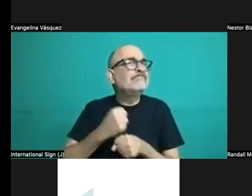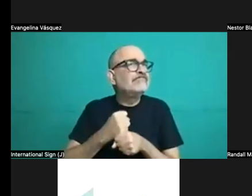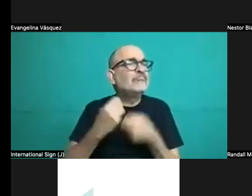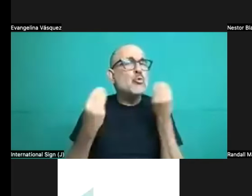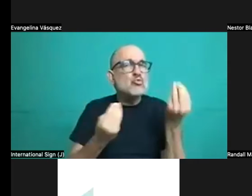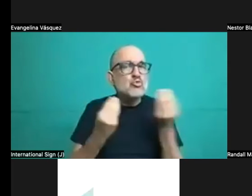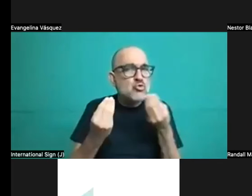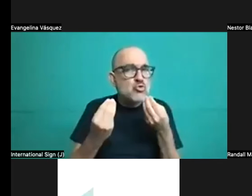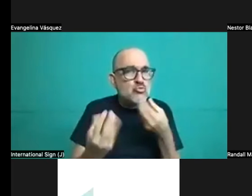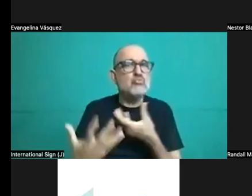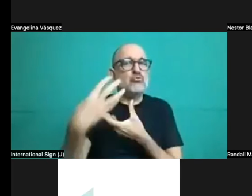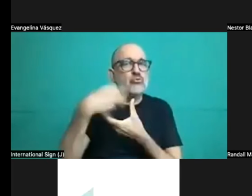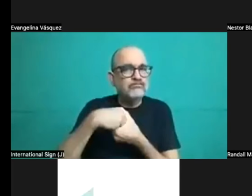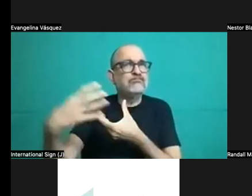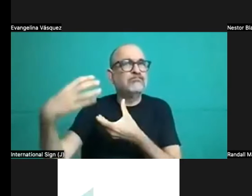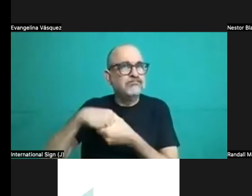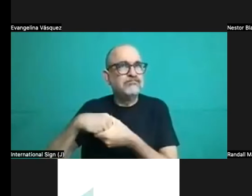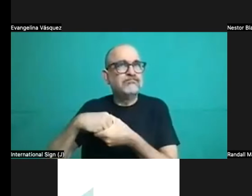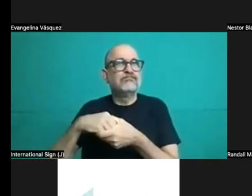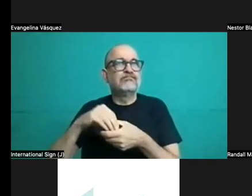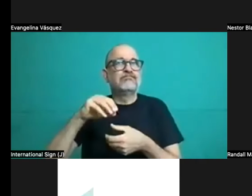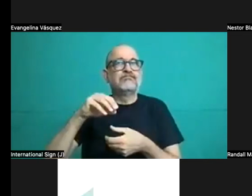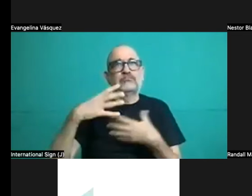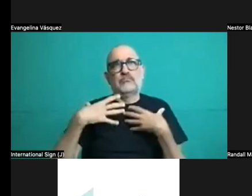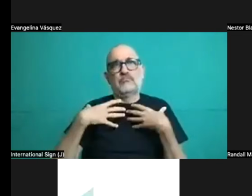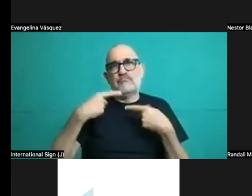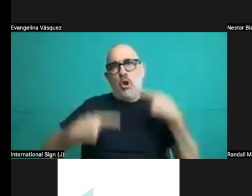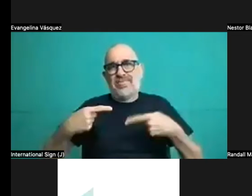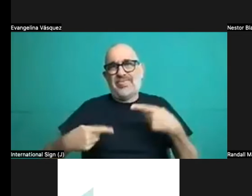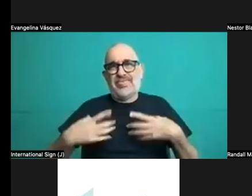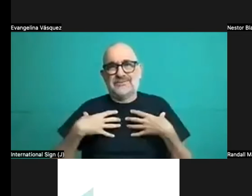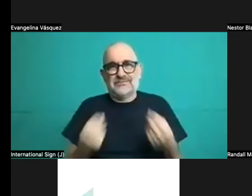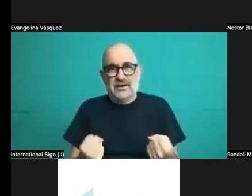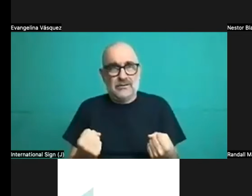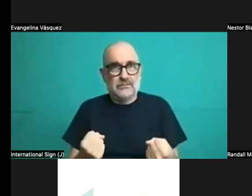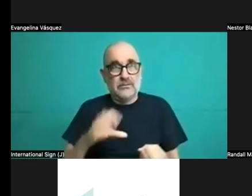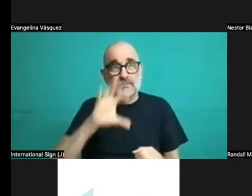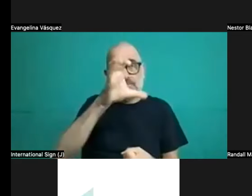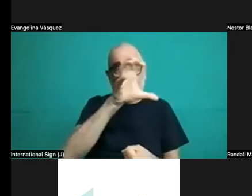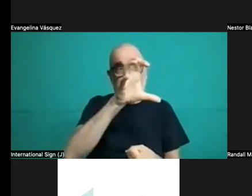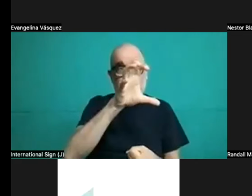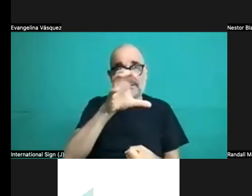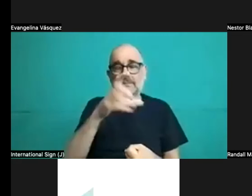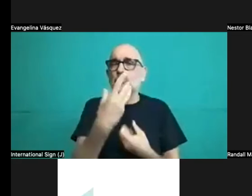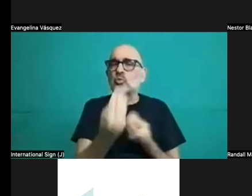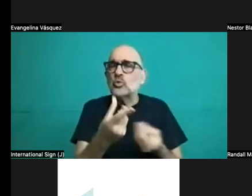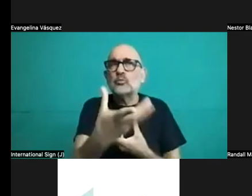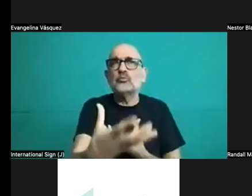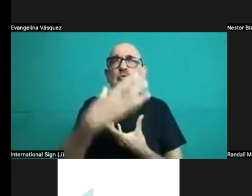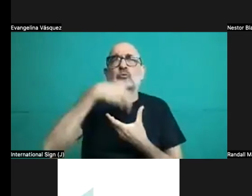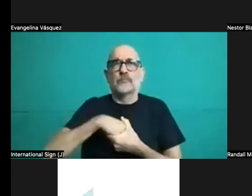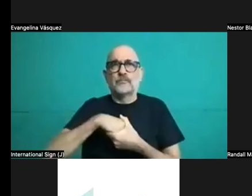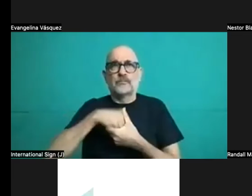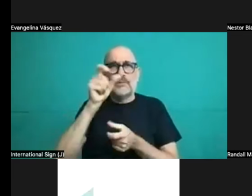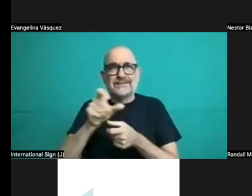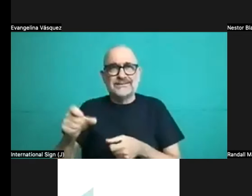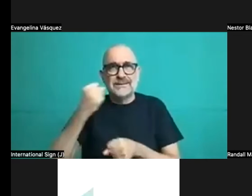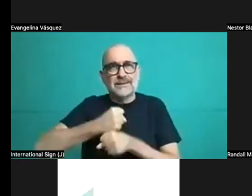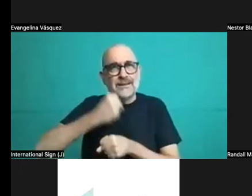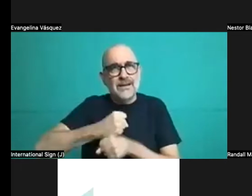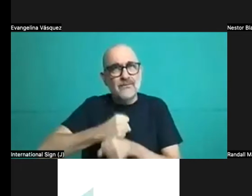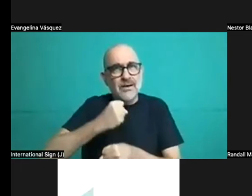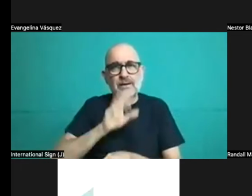patients afin de travailler dans leur sécurité, quels ont été les résultats, ce qui a fonctionné, ce